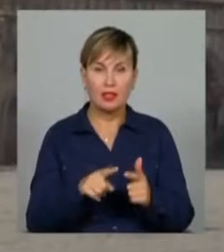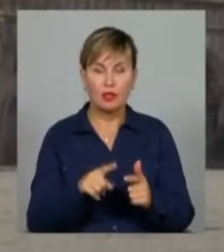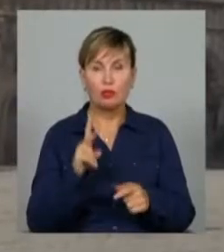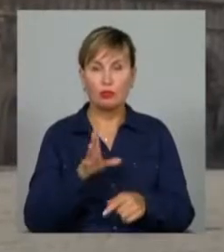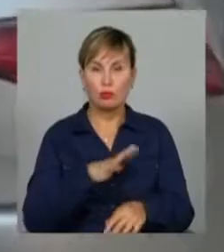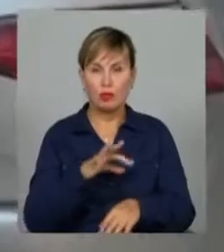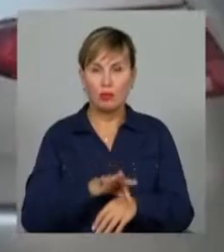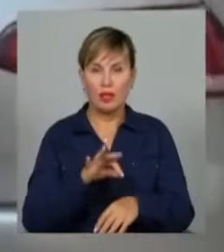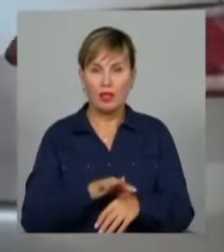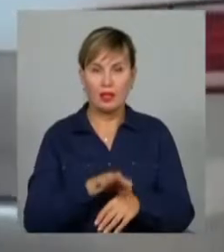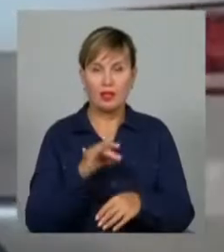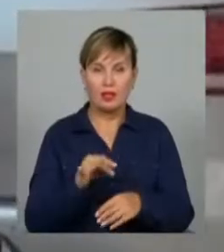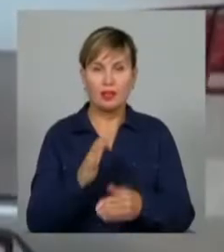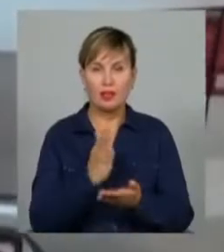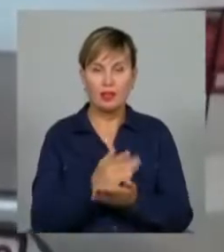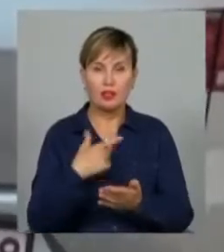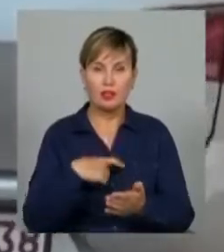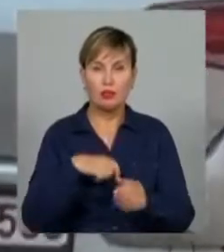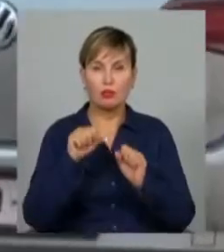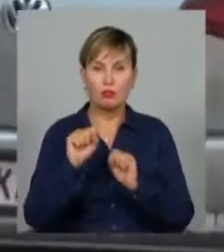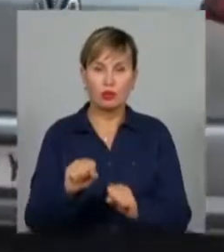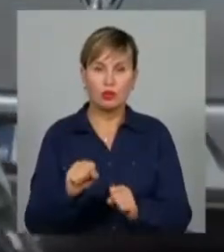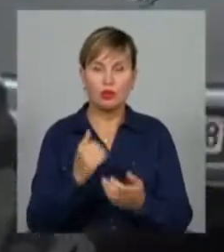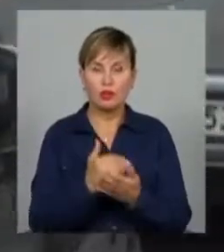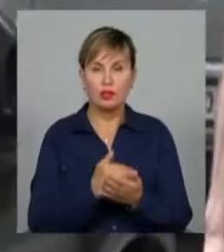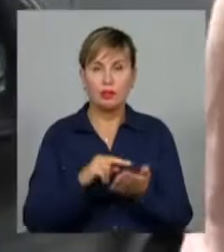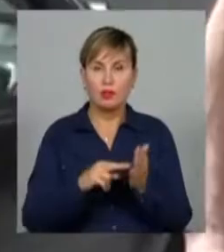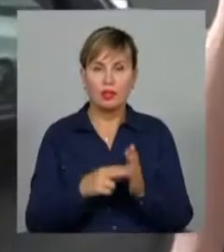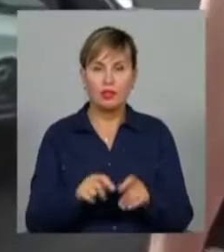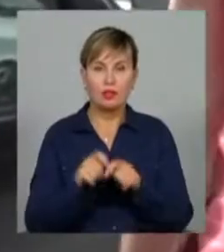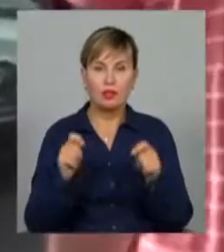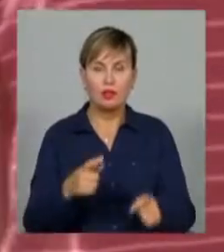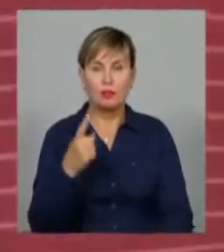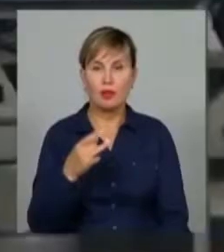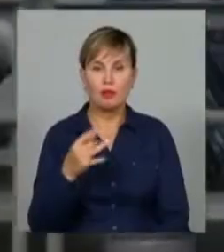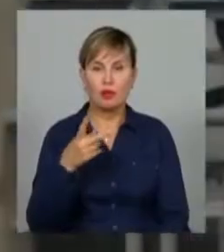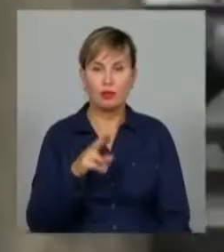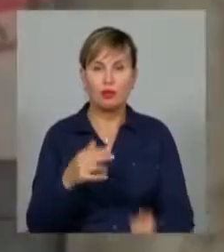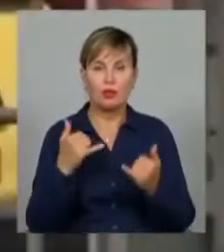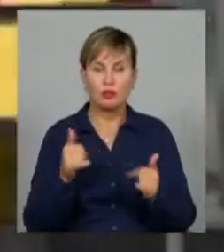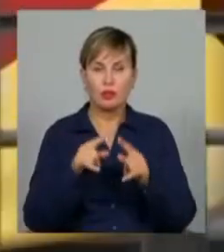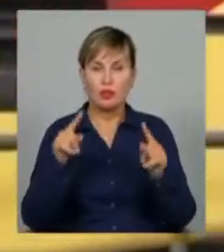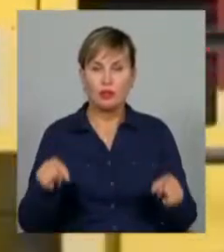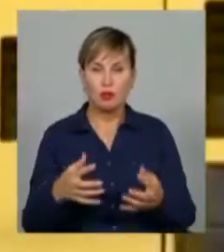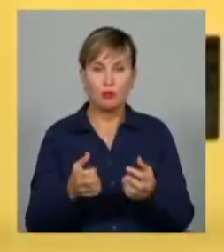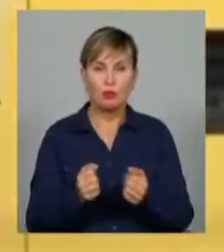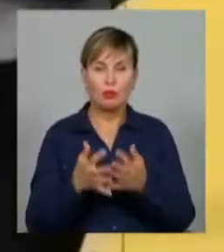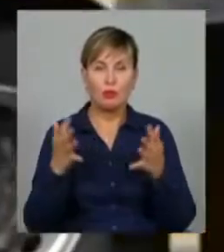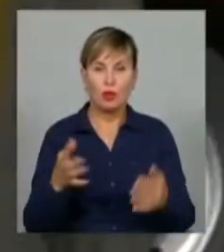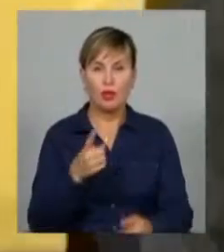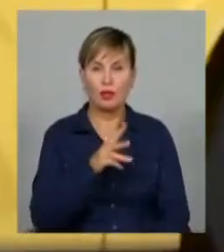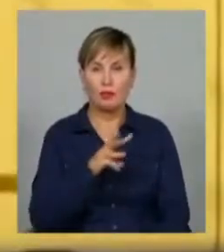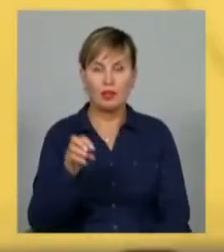перенесенном заболевании и наличии иммунитета. Систему планируется запустить с 1 июля. На сегодня сертификат получили уже более